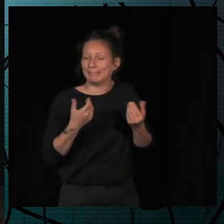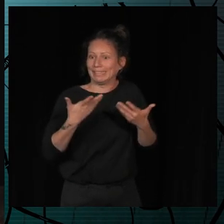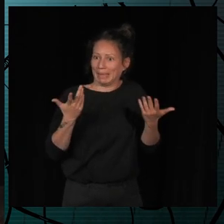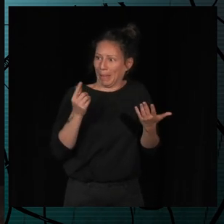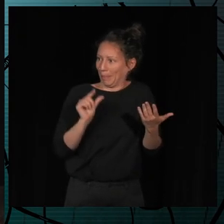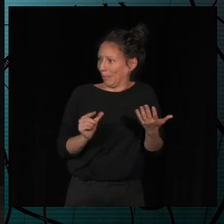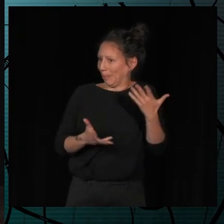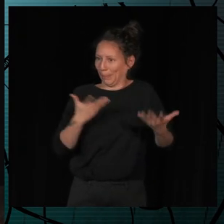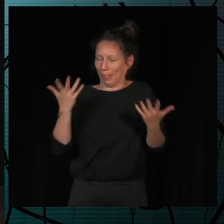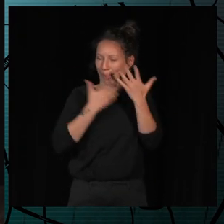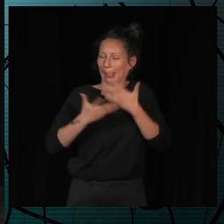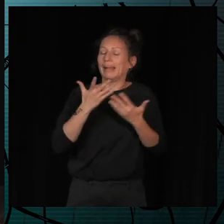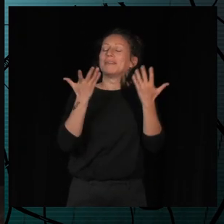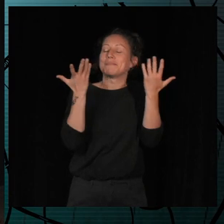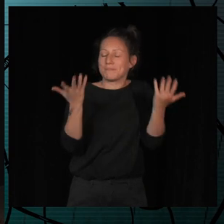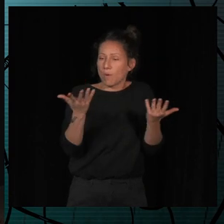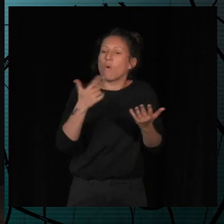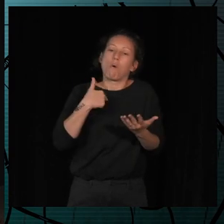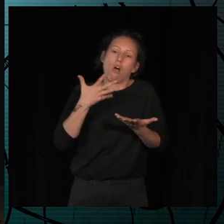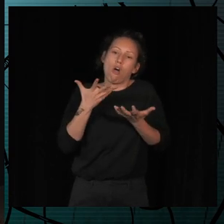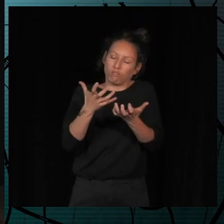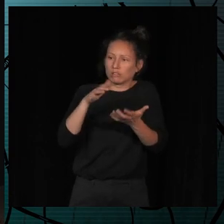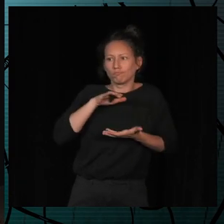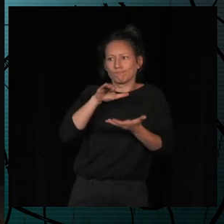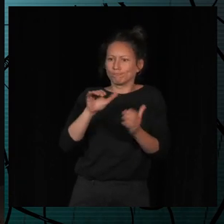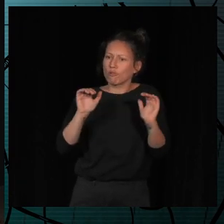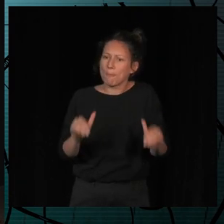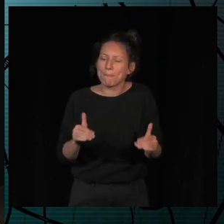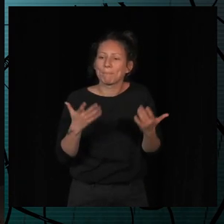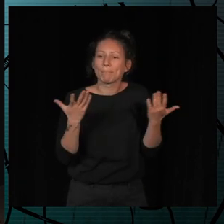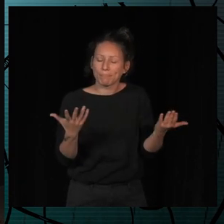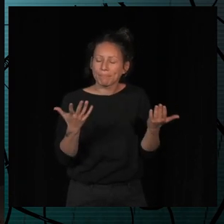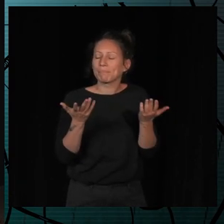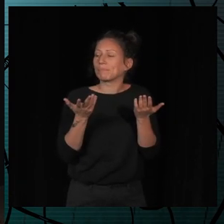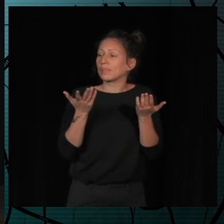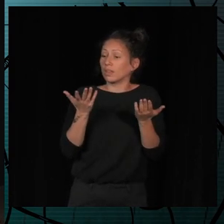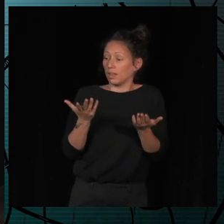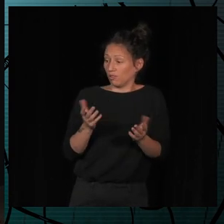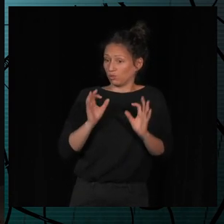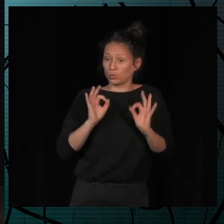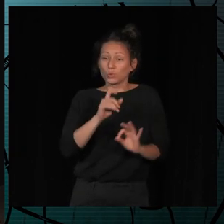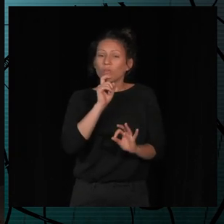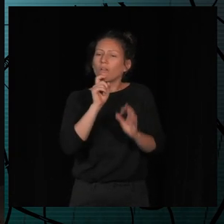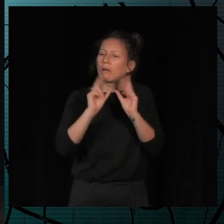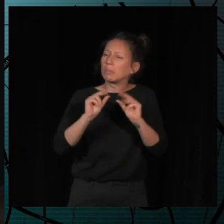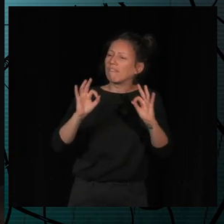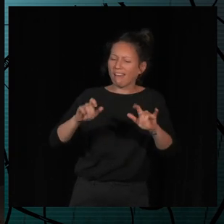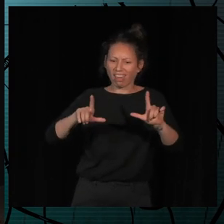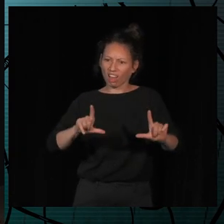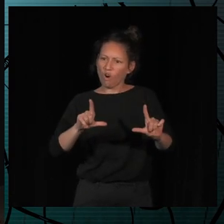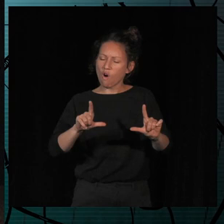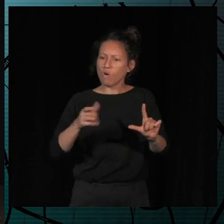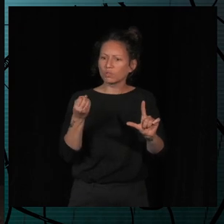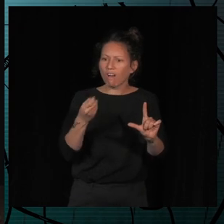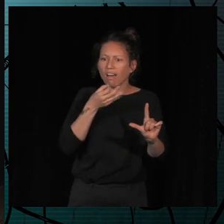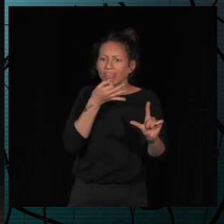d'idées de ce que j'ai envie de vous trans transmettre ce matin je rebondis sur la notion d'écran c'est vrai qu'on a tendance à dire les écrans comme